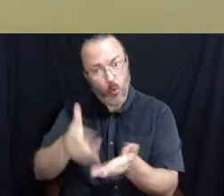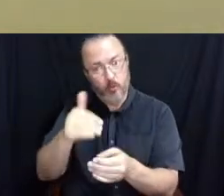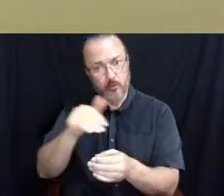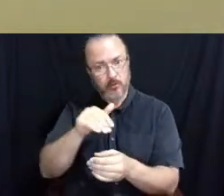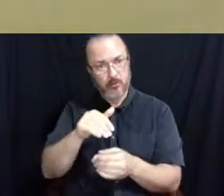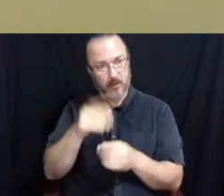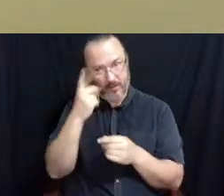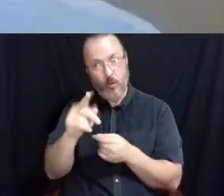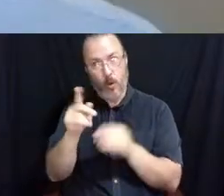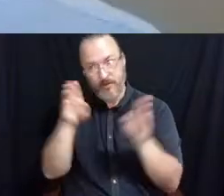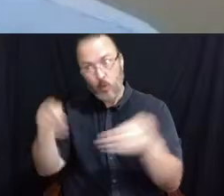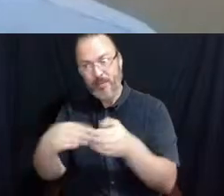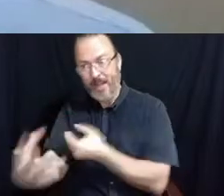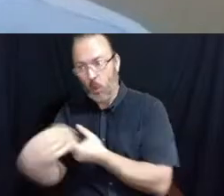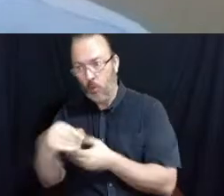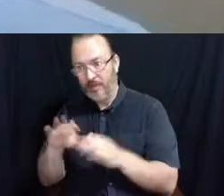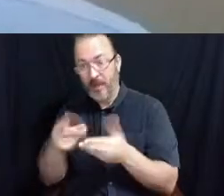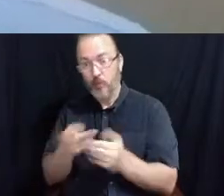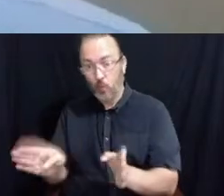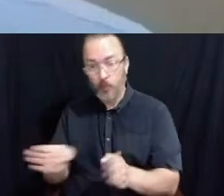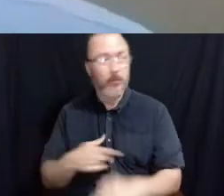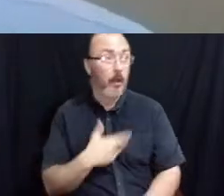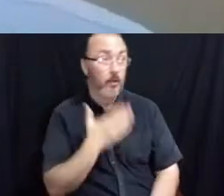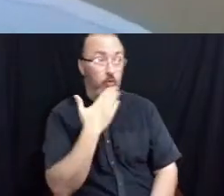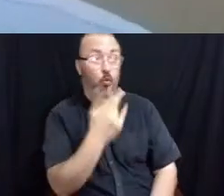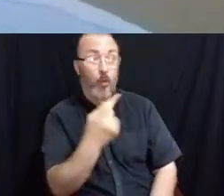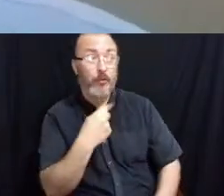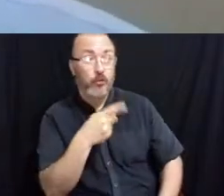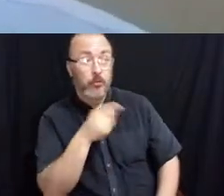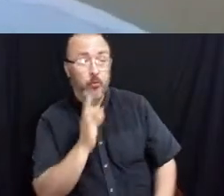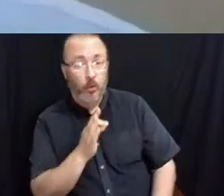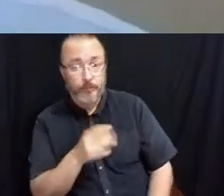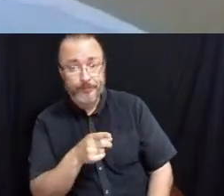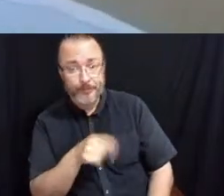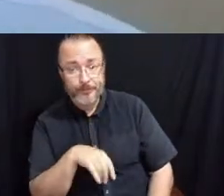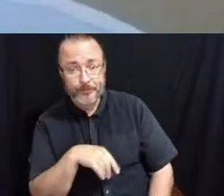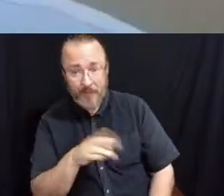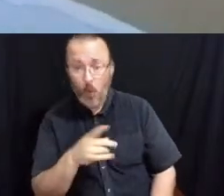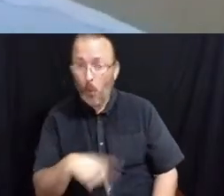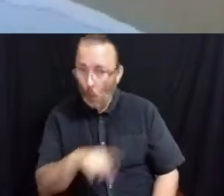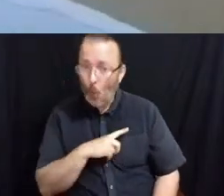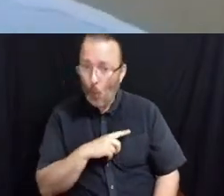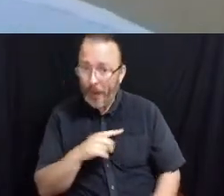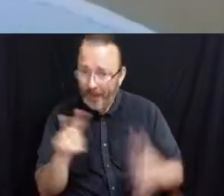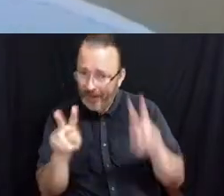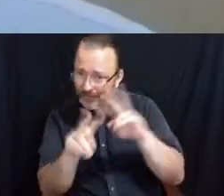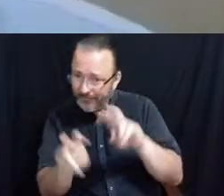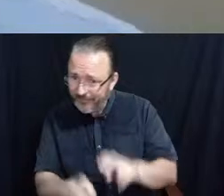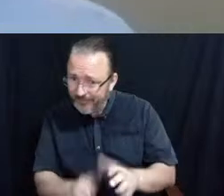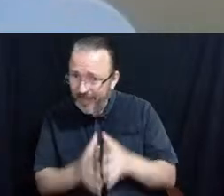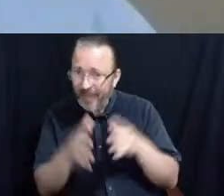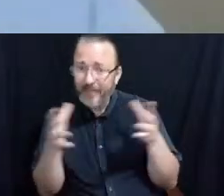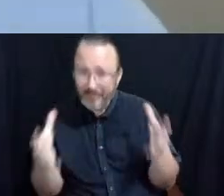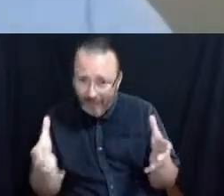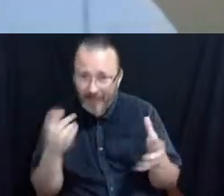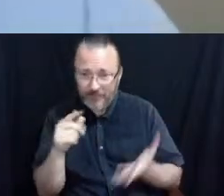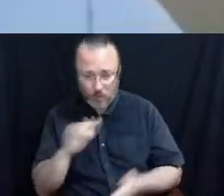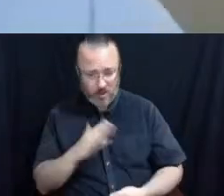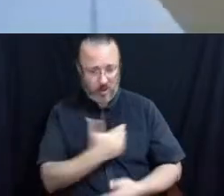dans la salle de classe? C'est une bonne question. Nous avons examiné cela de très près dans notre